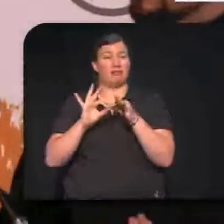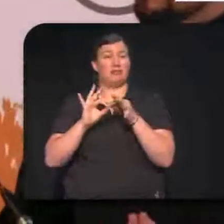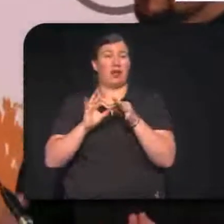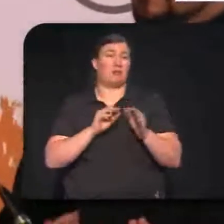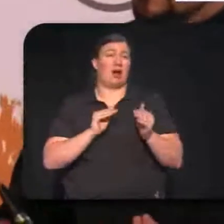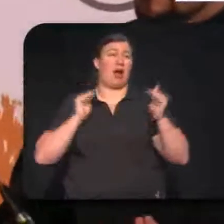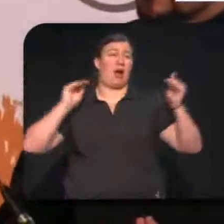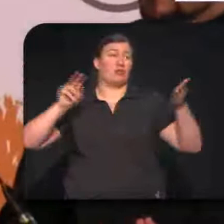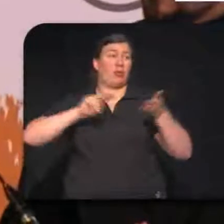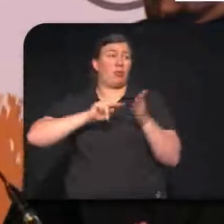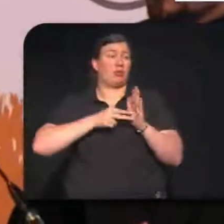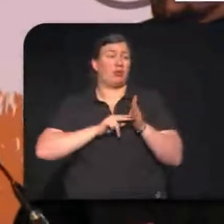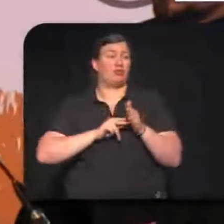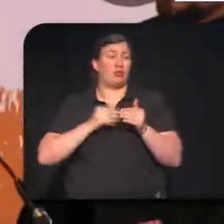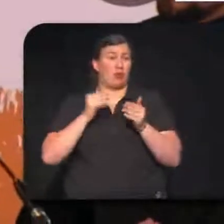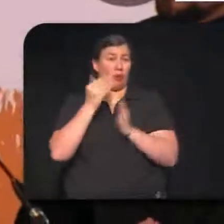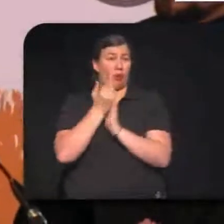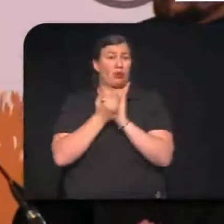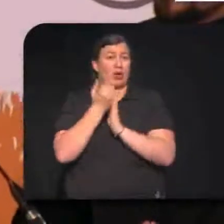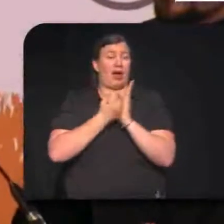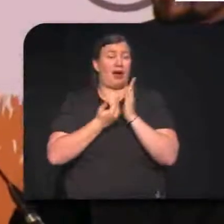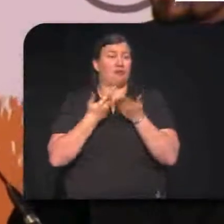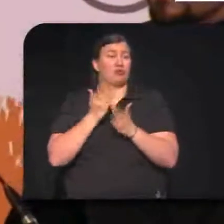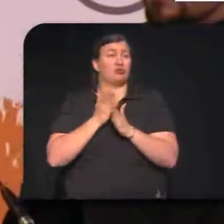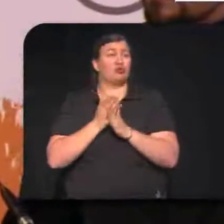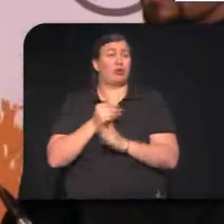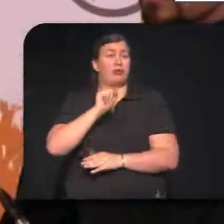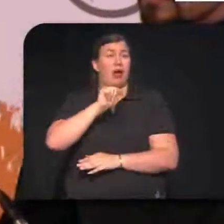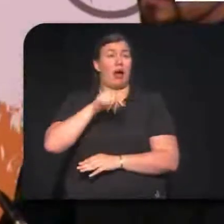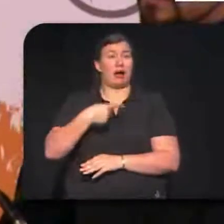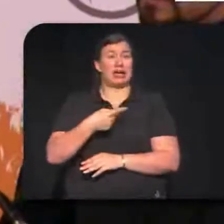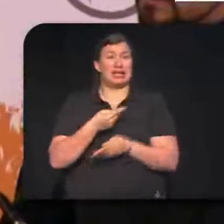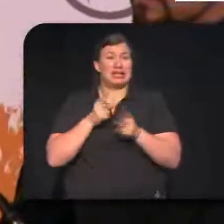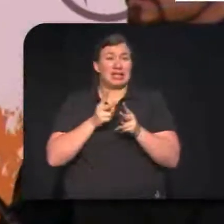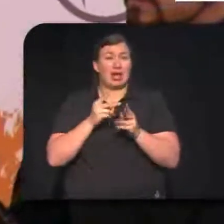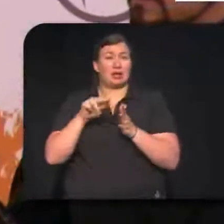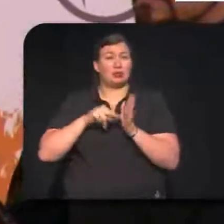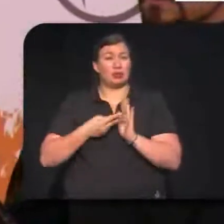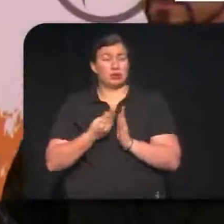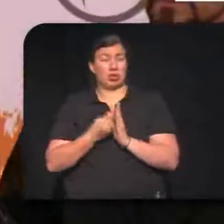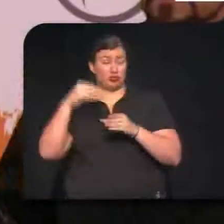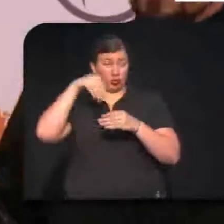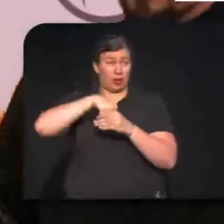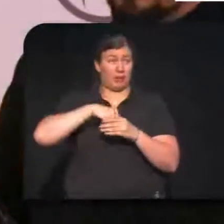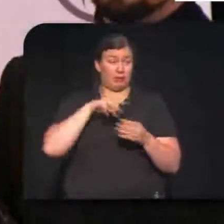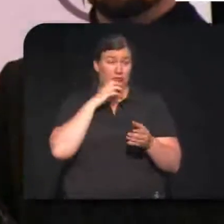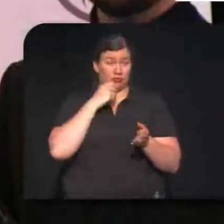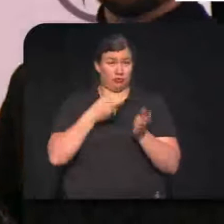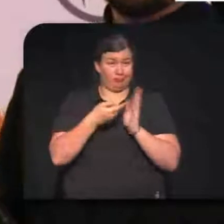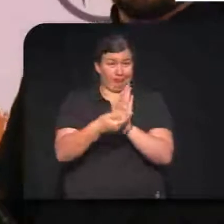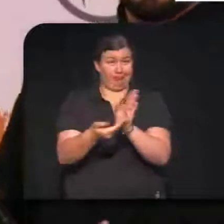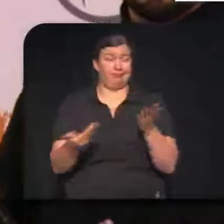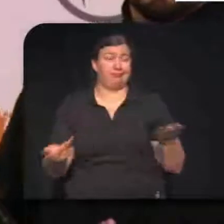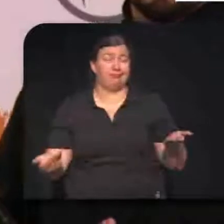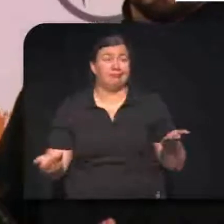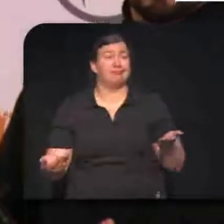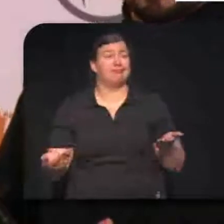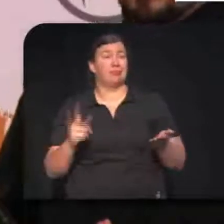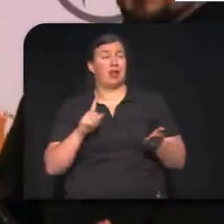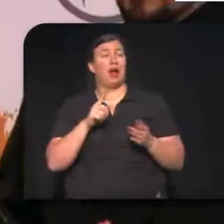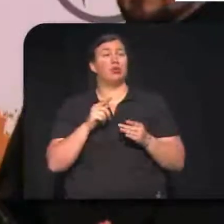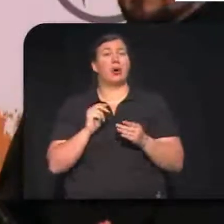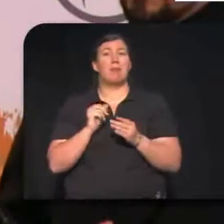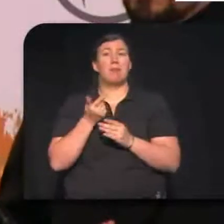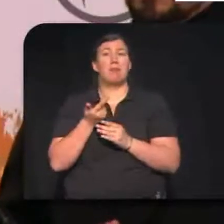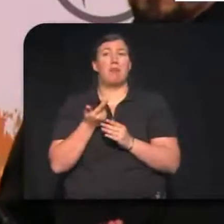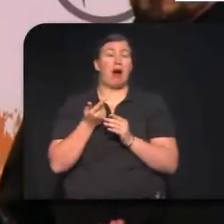Programms wie wir es in der AG außen Sicherheitspolitik ja zu empfehlungsstellen es geht darauf